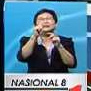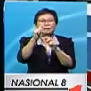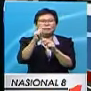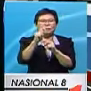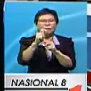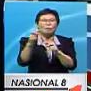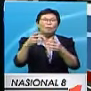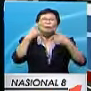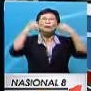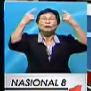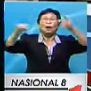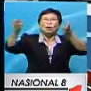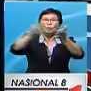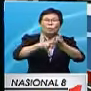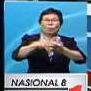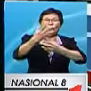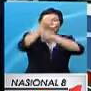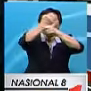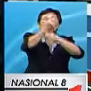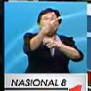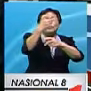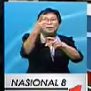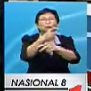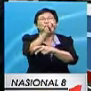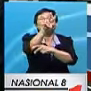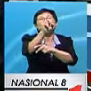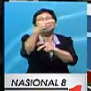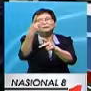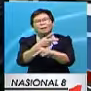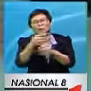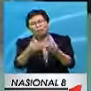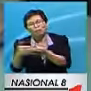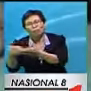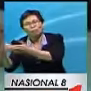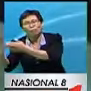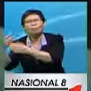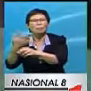mengekalkan rekod kemenangan 12 kali berturut-turut.